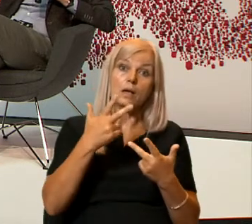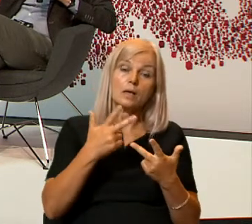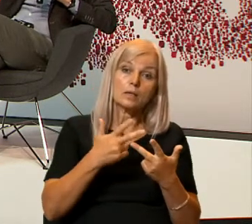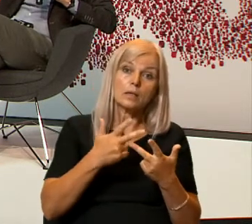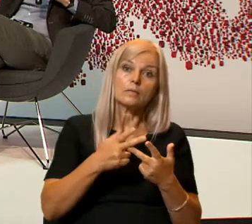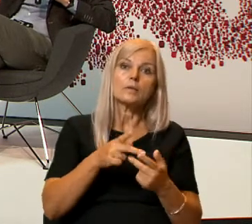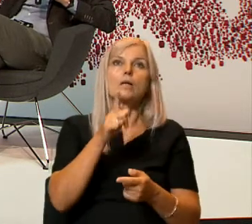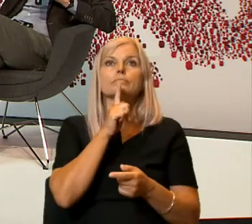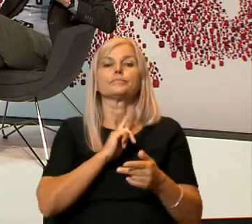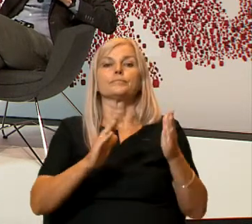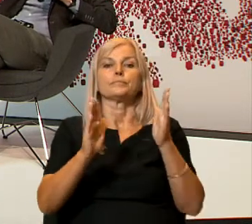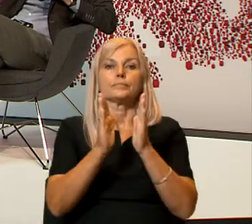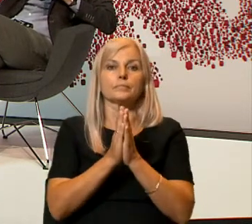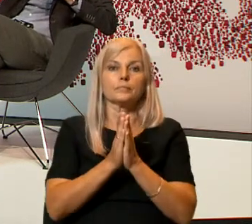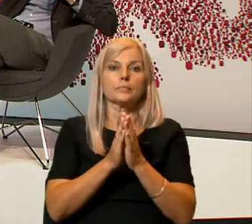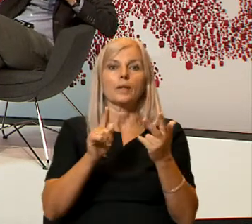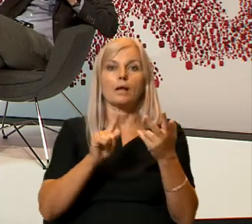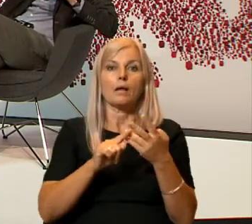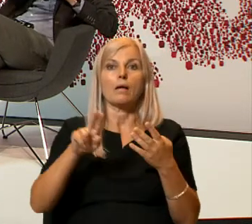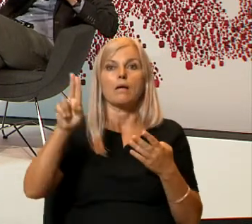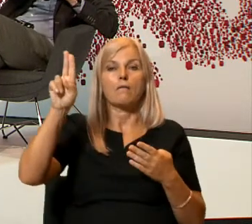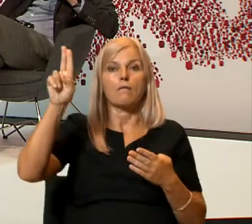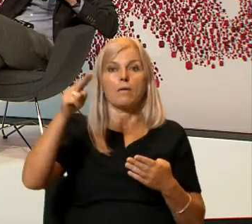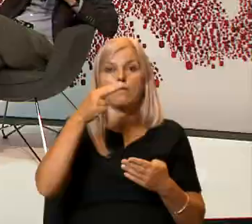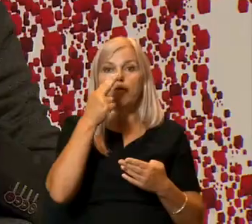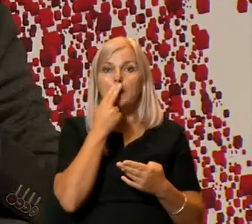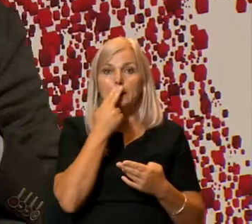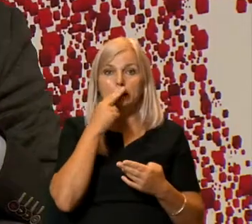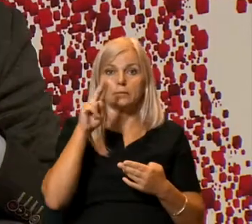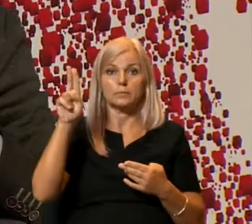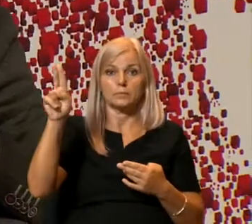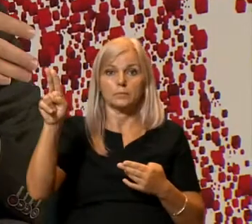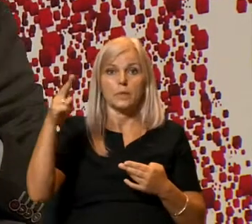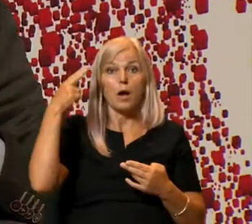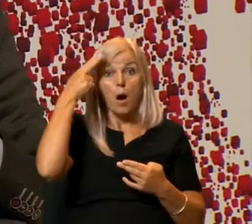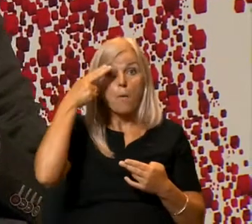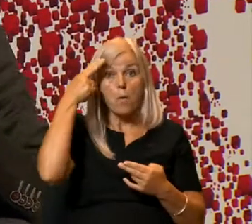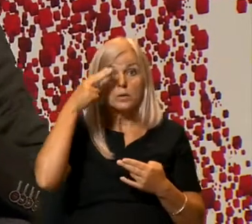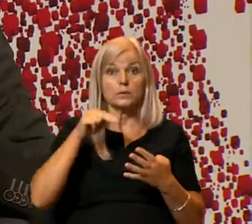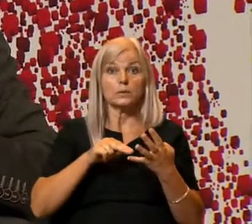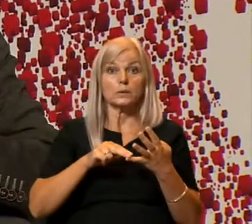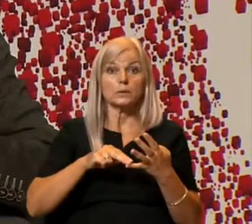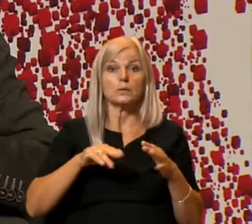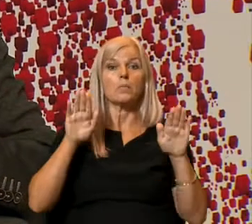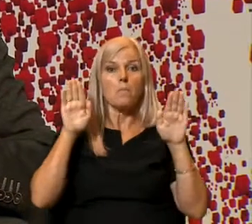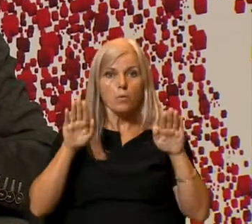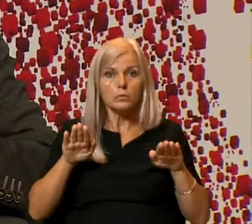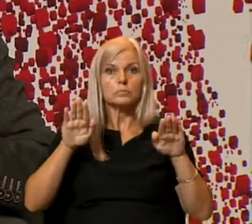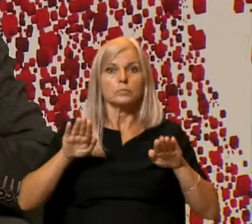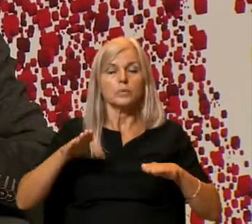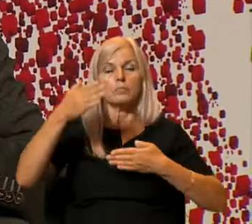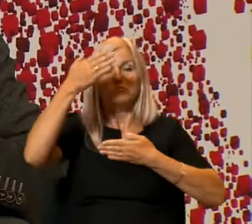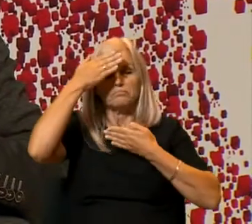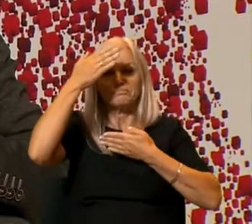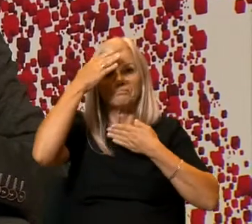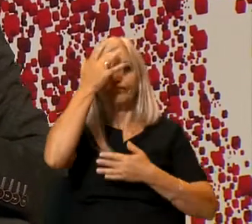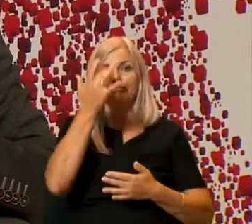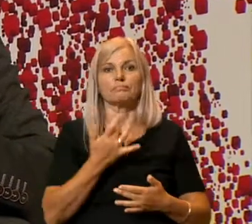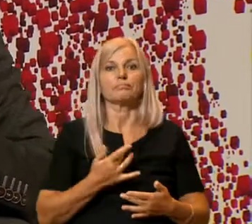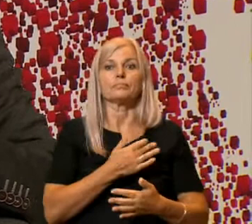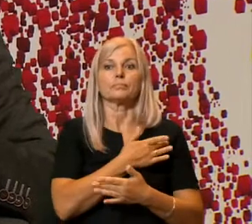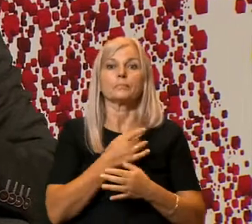biblijne i faszyści, i komuniści, i są muzułmanie, i Rosja. To jest tak wiele głosów, ale